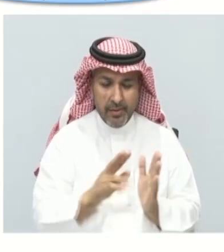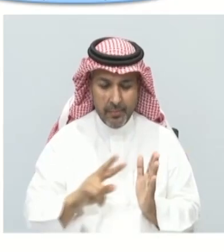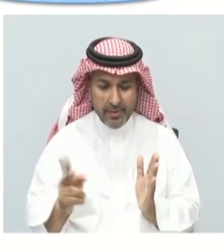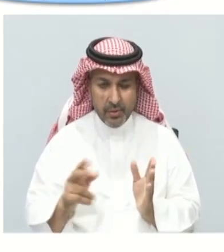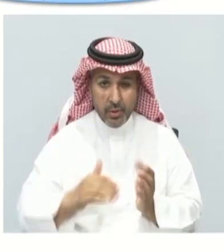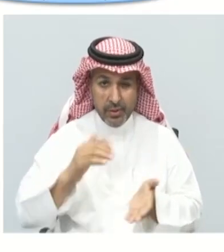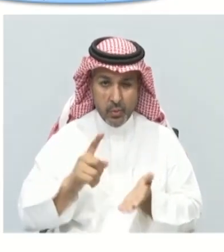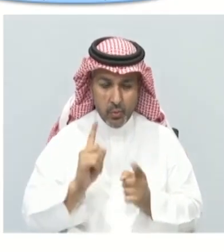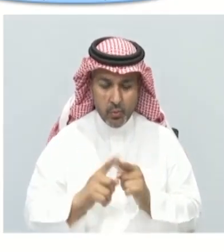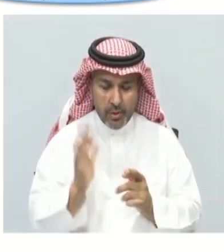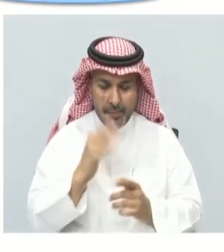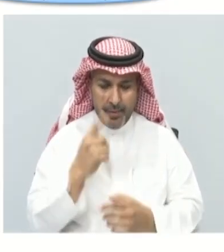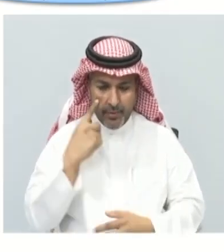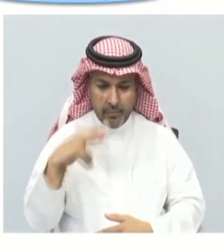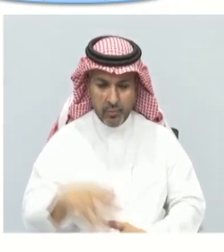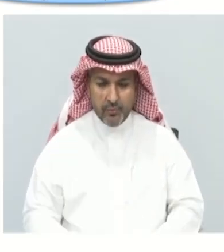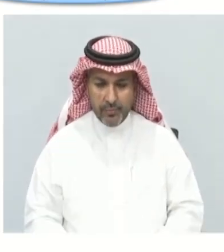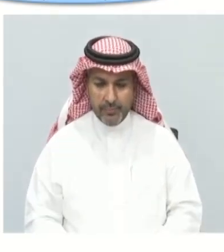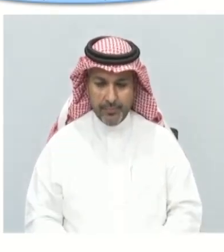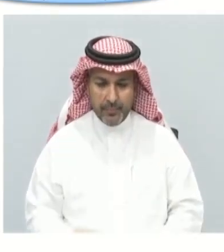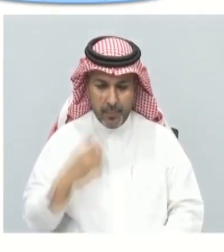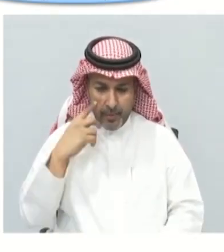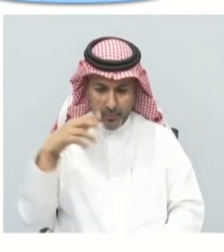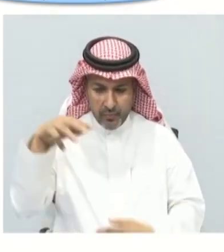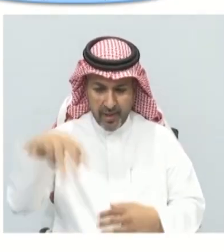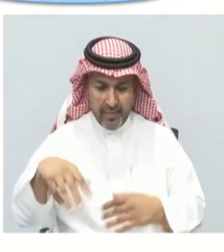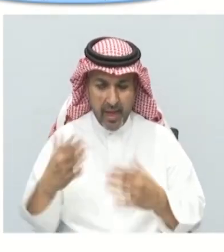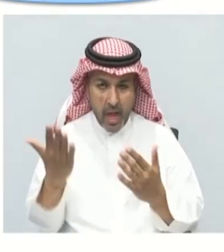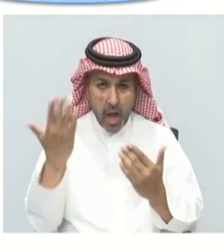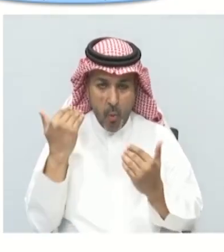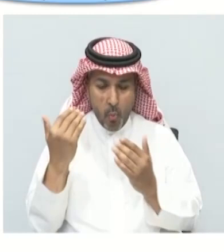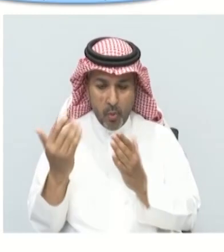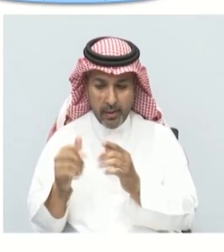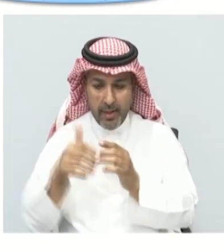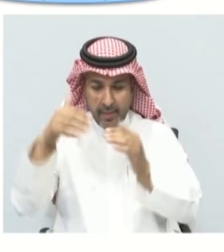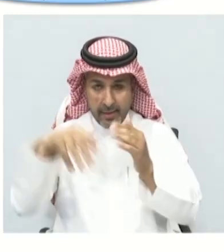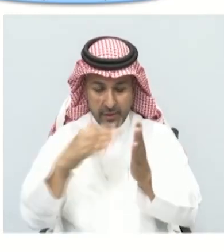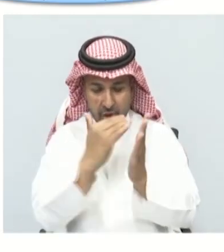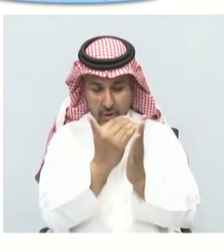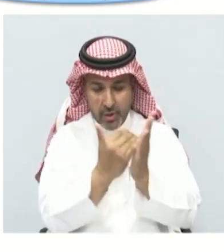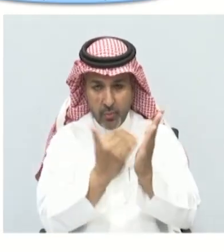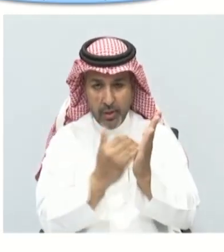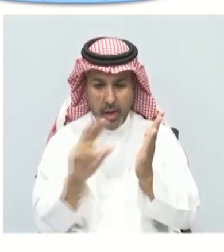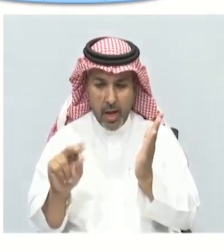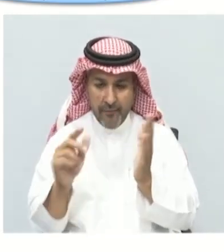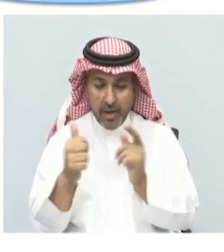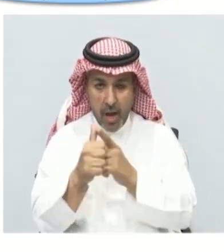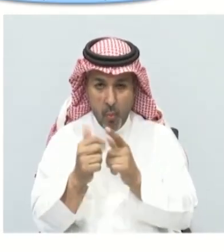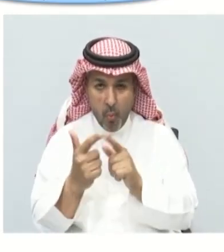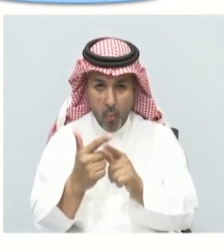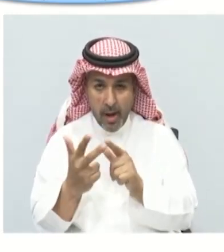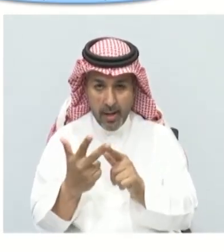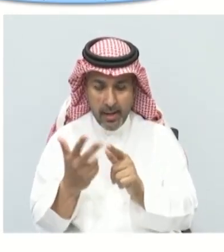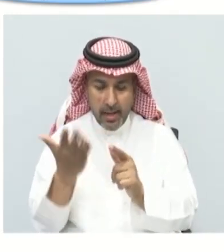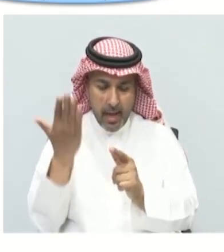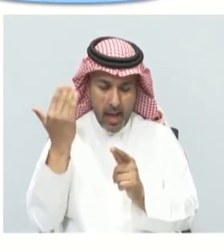اين نقع من هذه الابواب الجميله ماذا تناولنا وماذا بعد سنتناول من خلال هذه الخريطه الجميله التي توضح